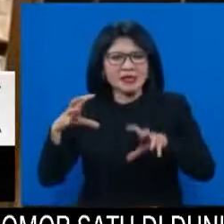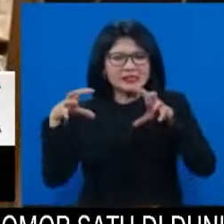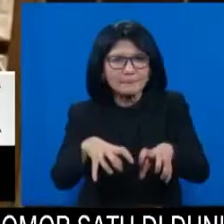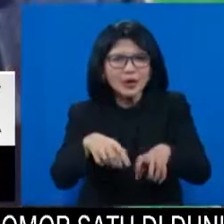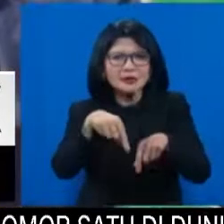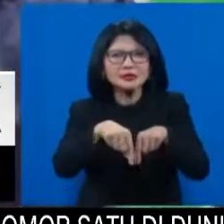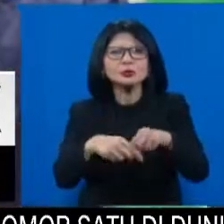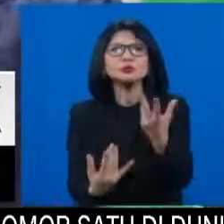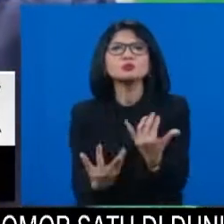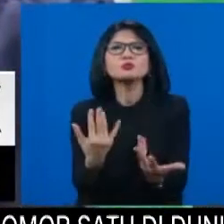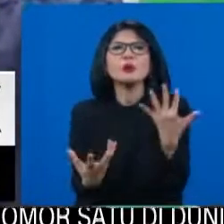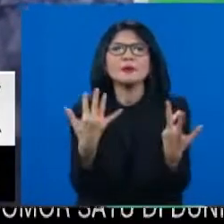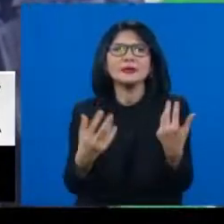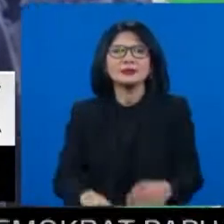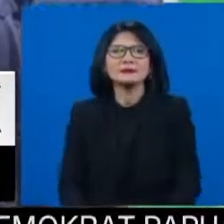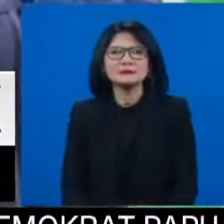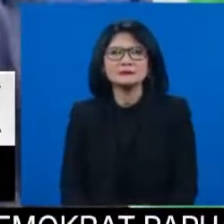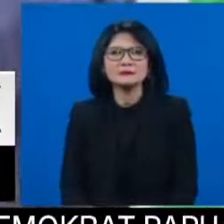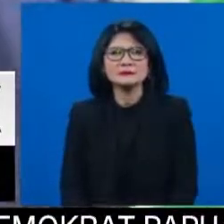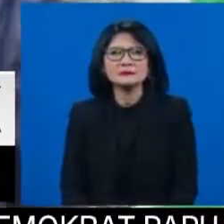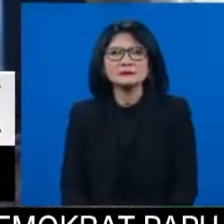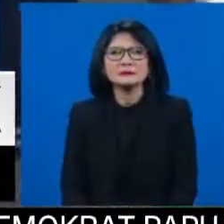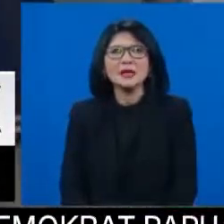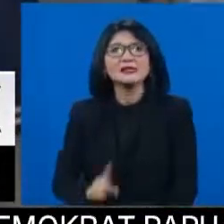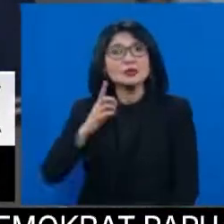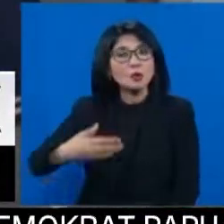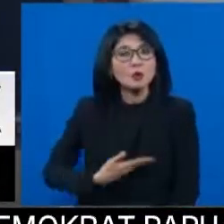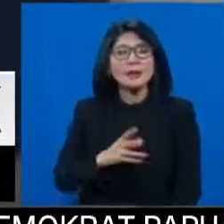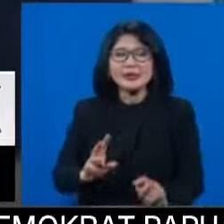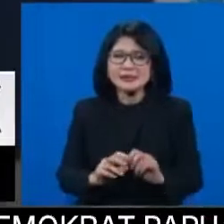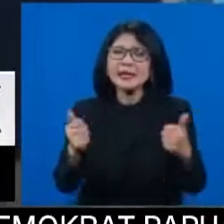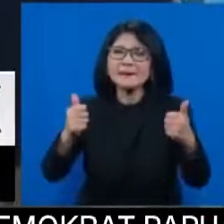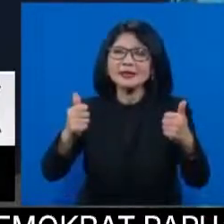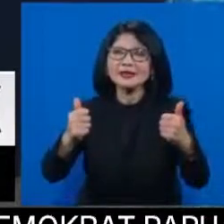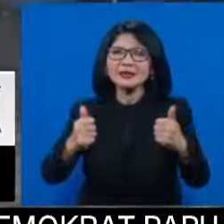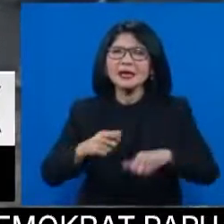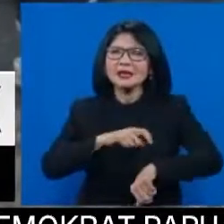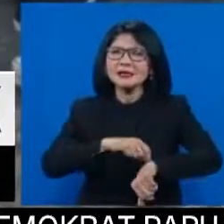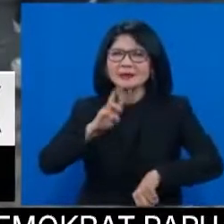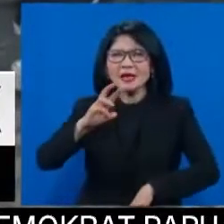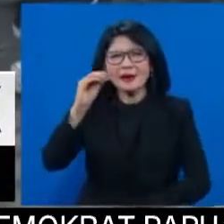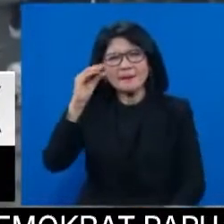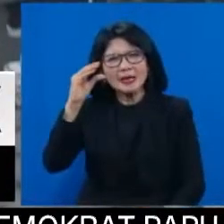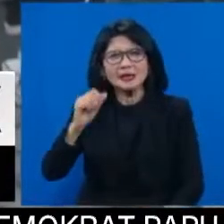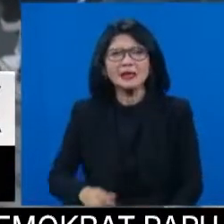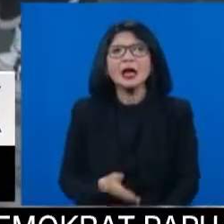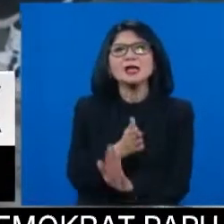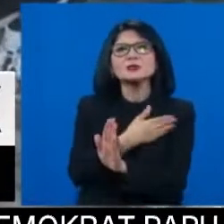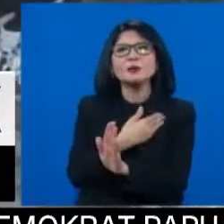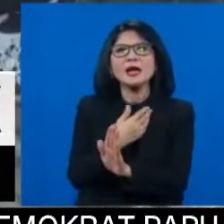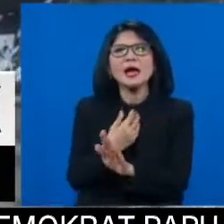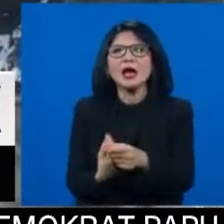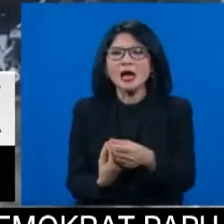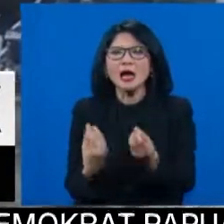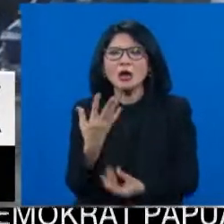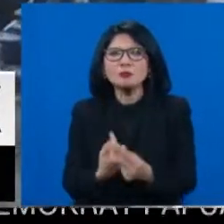api. Menurut keterangan seorang korban selamat, kebakaran terjadi sekitar jam 3 pagi. Awalnya, api muncul dari